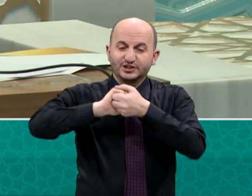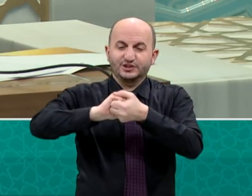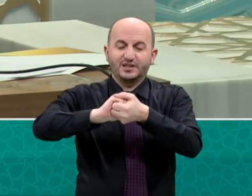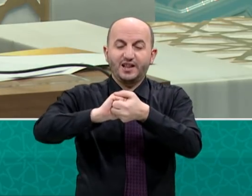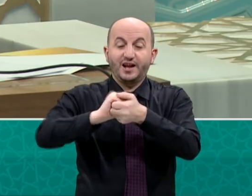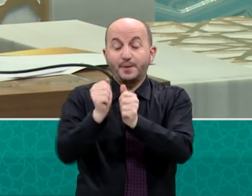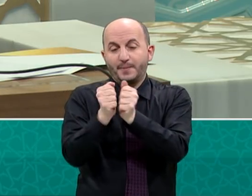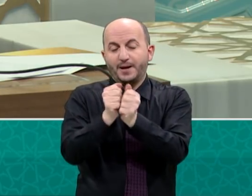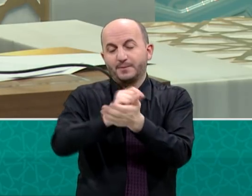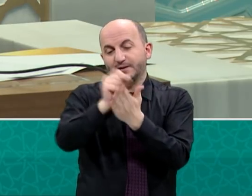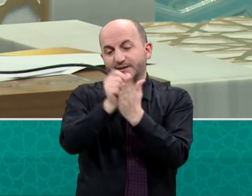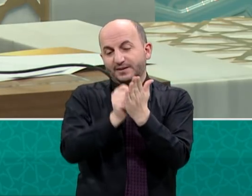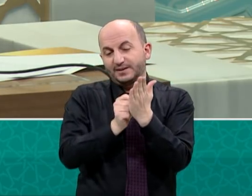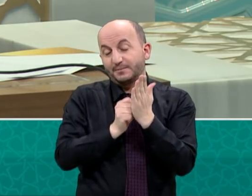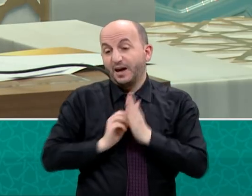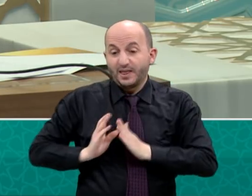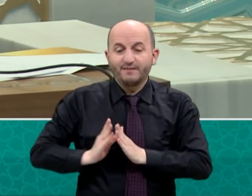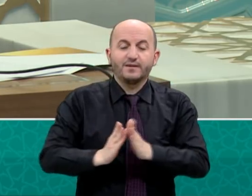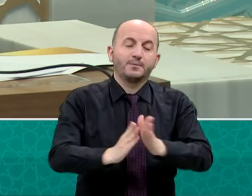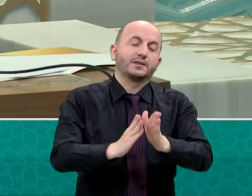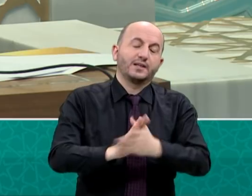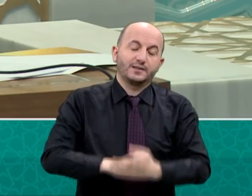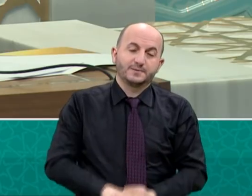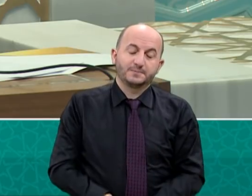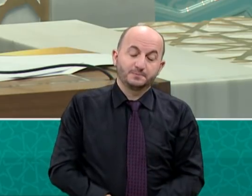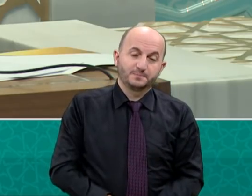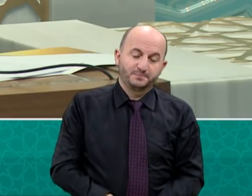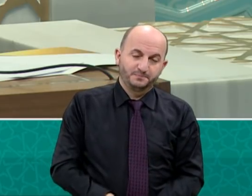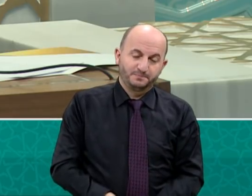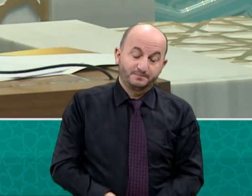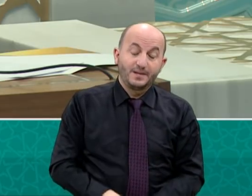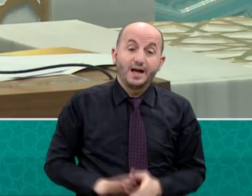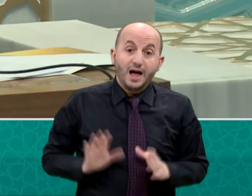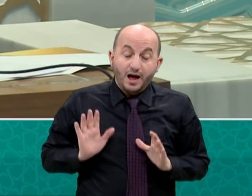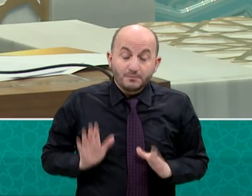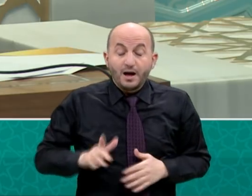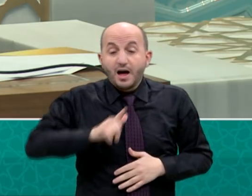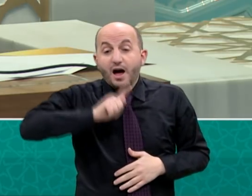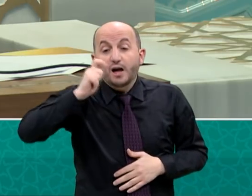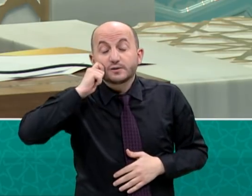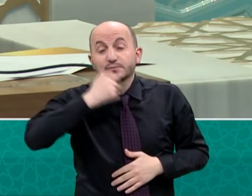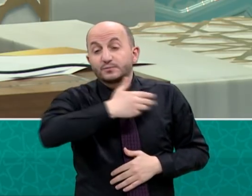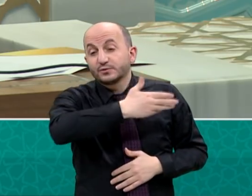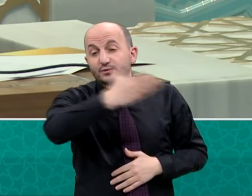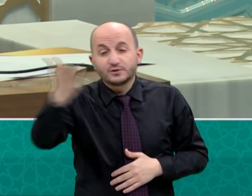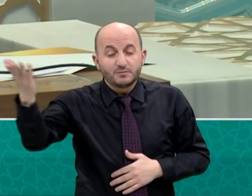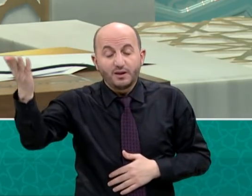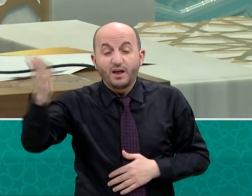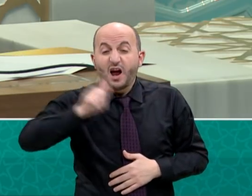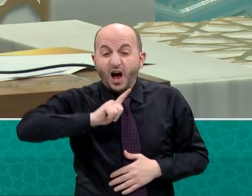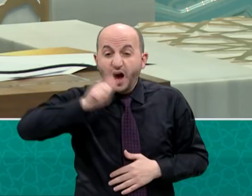sıddıklardan yazmaya devam eder diyor Allah Resulü. Ama ey Müslümanlar, ey